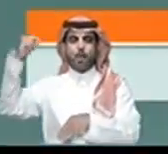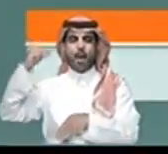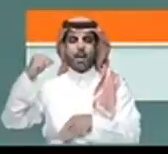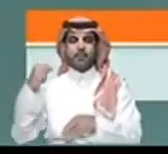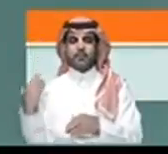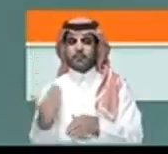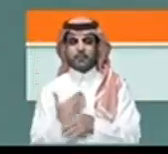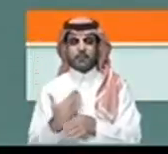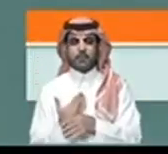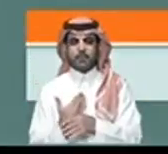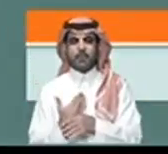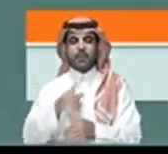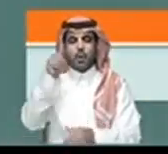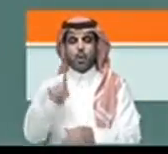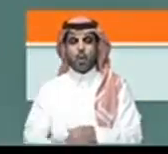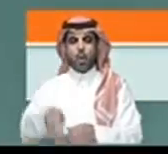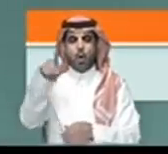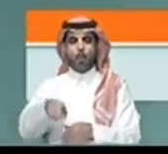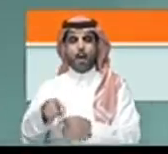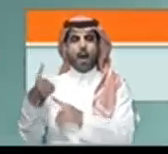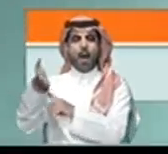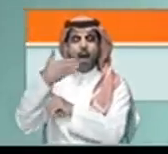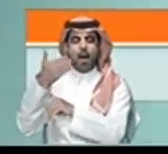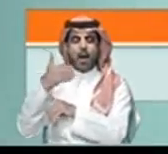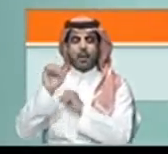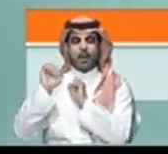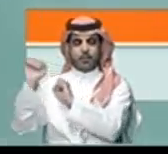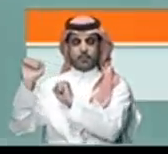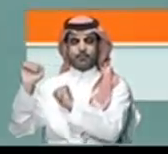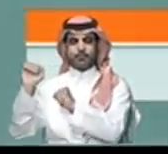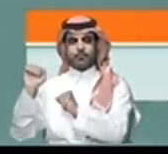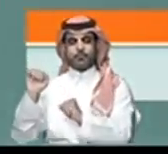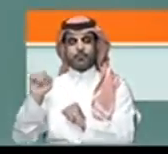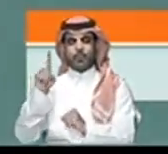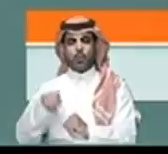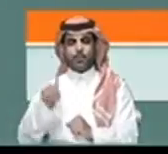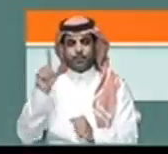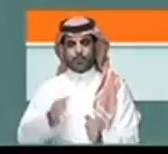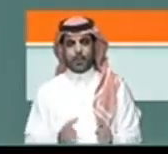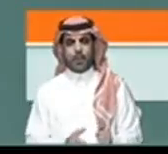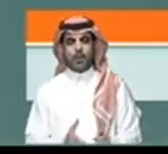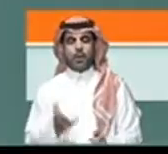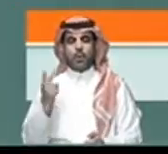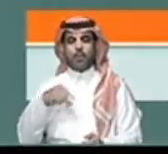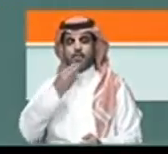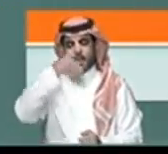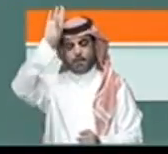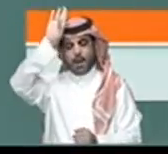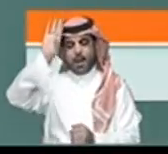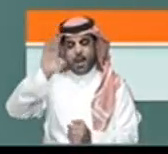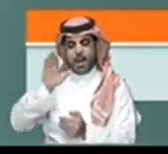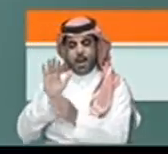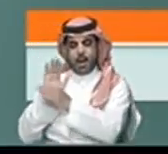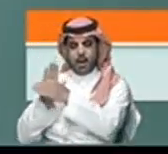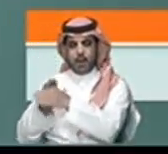عبد الله محمد فرماج ورئيس جمهوريه الصومال الفيدراليه بمناسبه ذكرى استقلال بلاده واعرب الملك المفدى باسمه